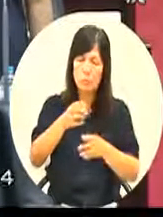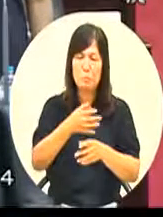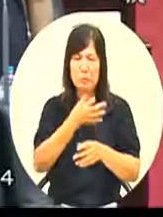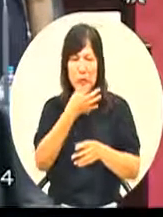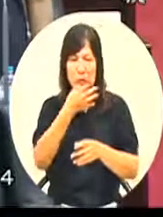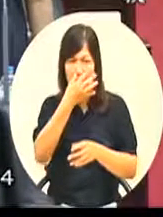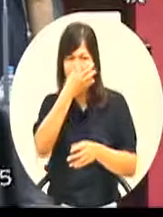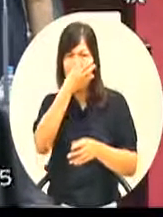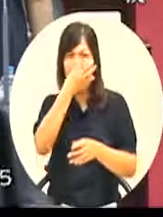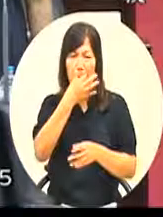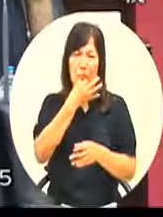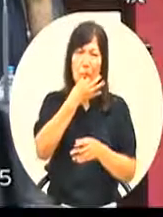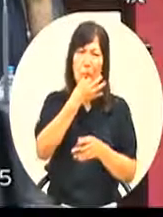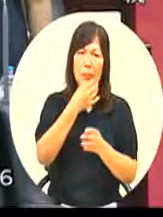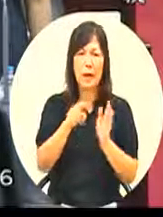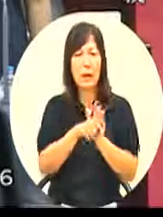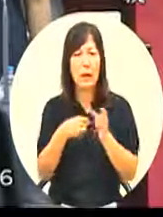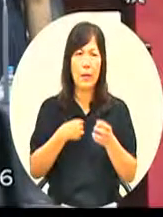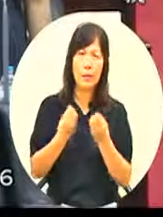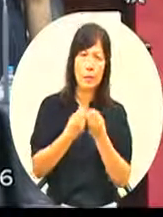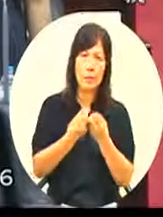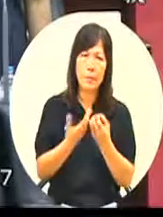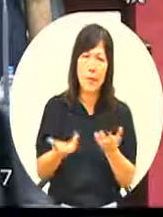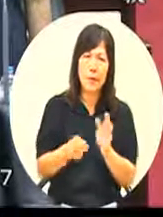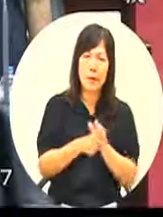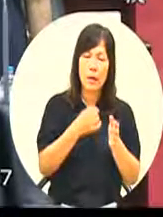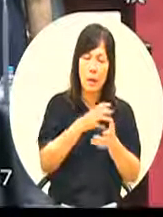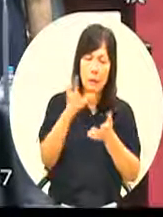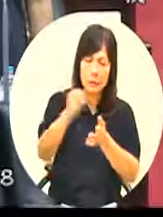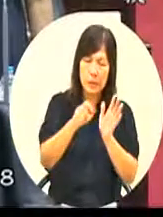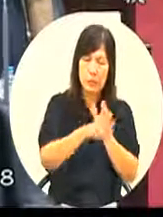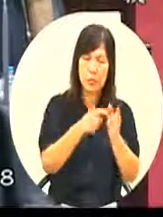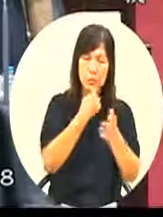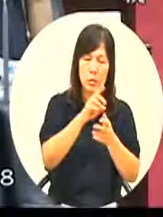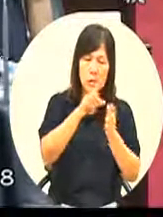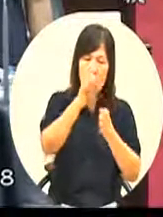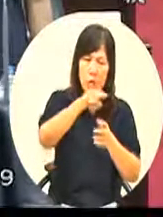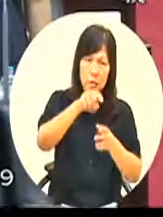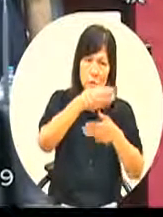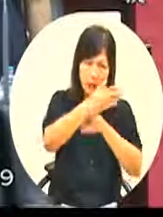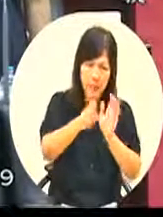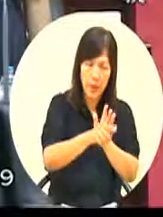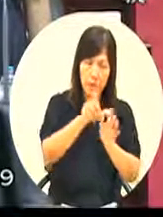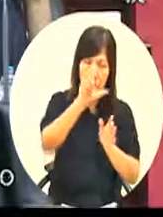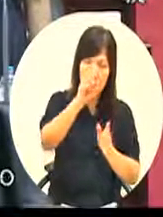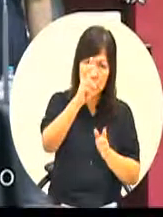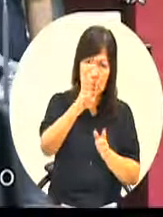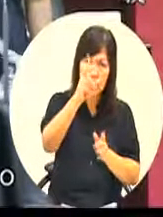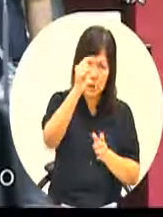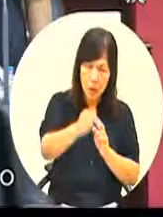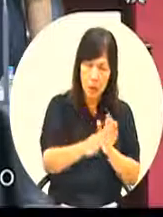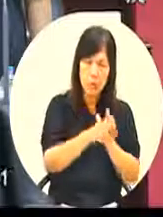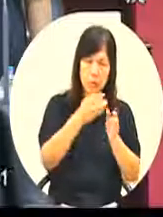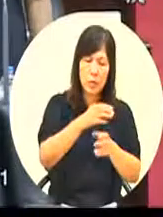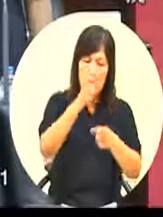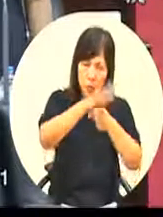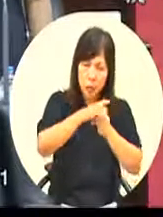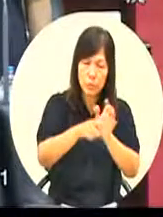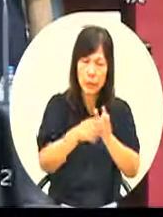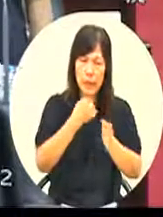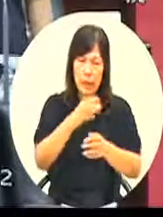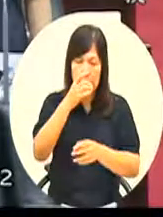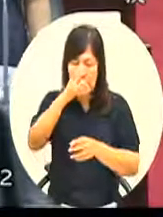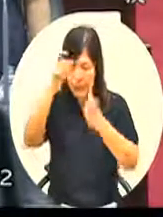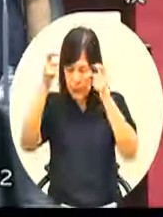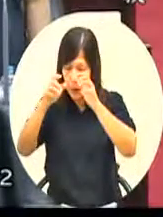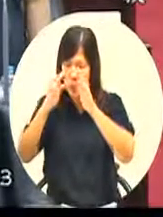况之下，跟中央来争取这所谓的1000班62亿的这个相关的补助，那以及高雄市早日可以达到这样子的一个成